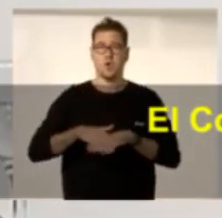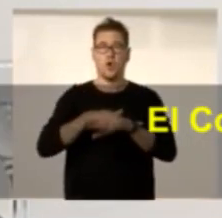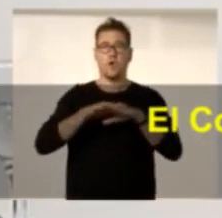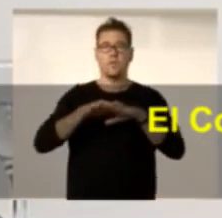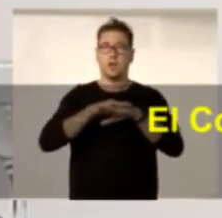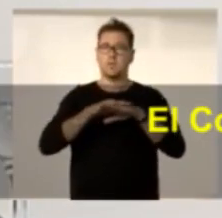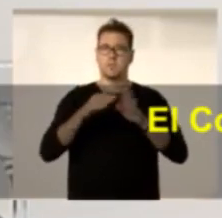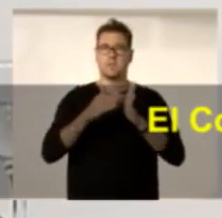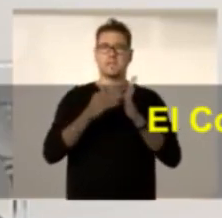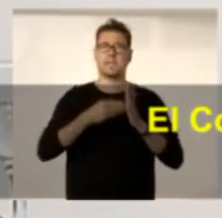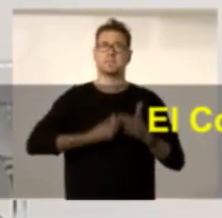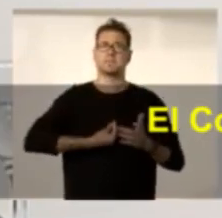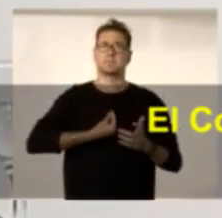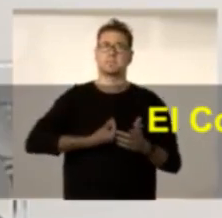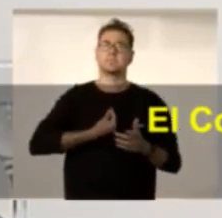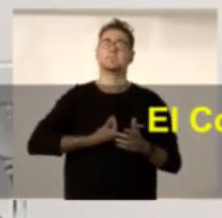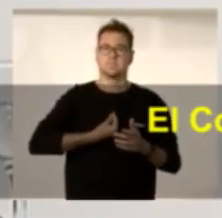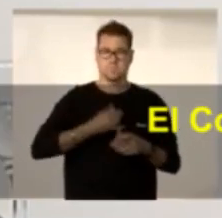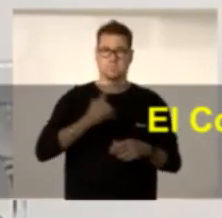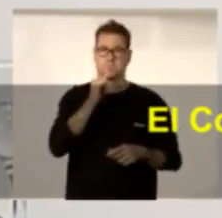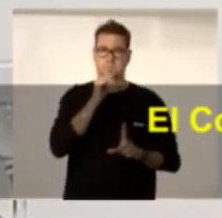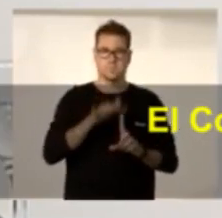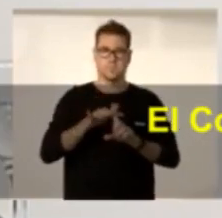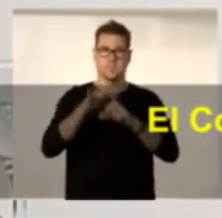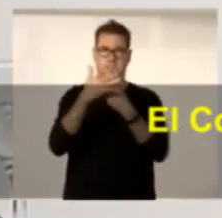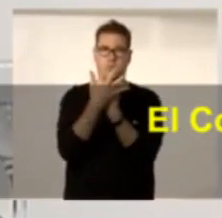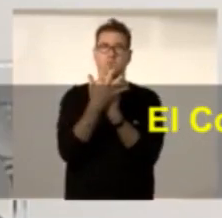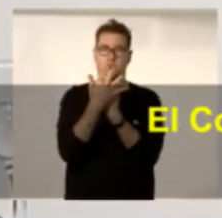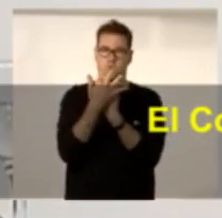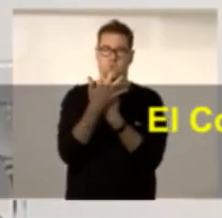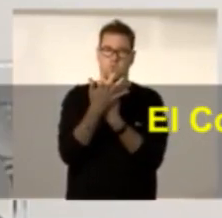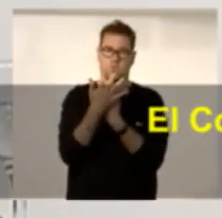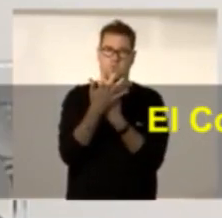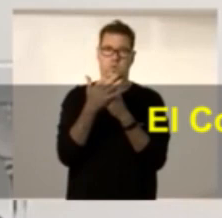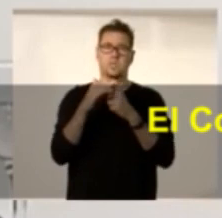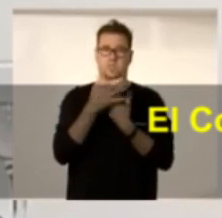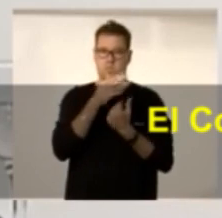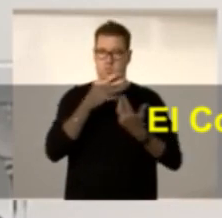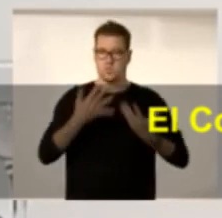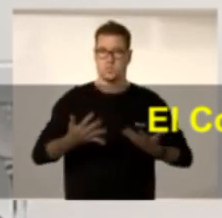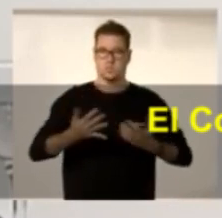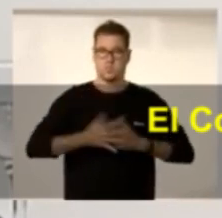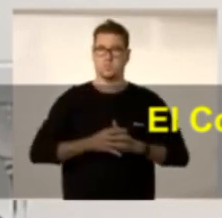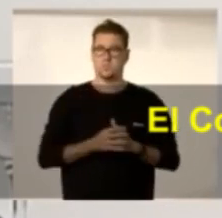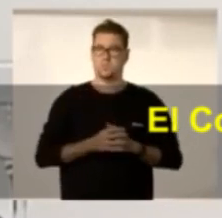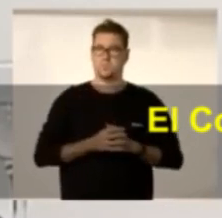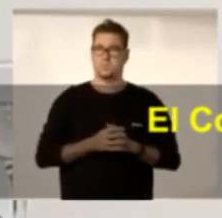El Consell, preocupat per la situació en la que estem,